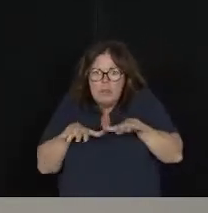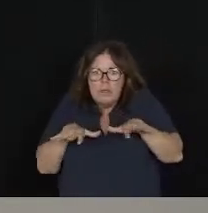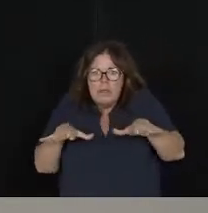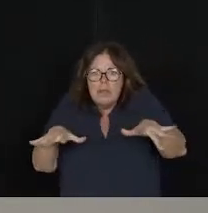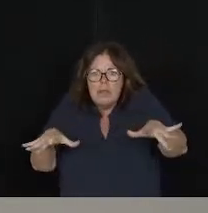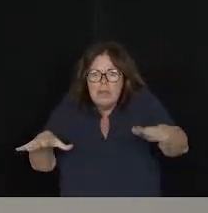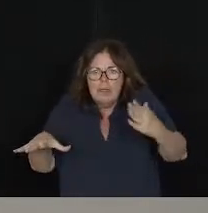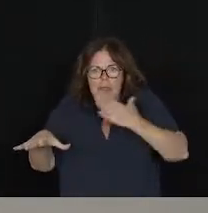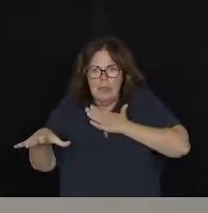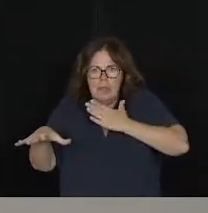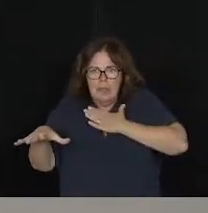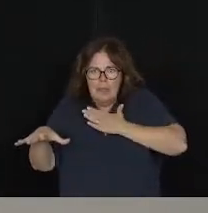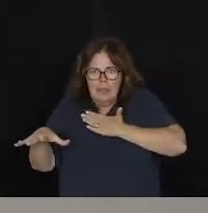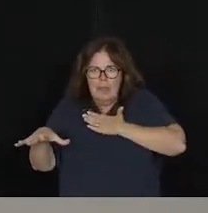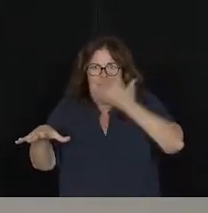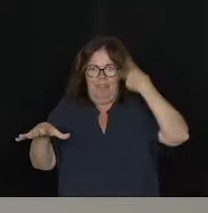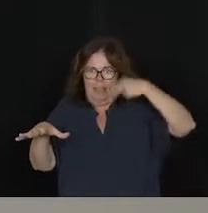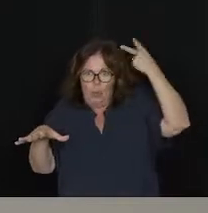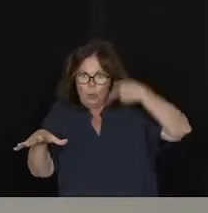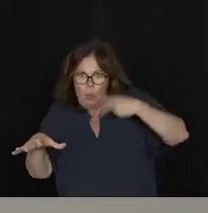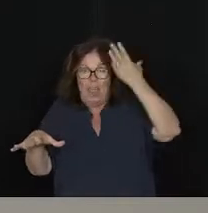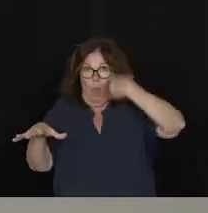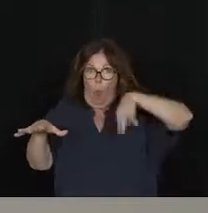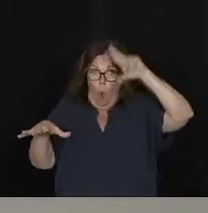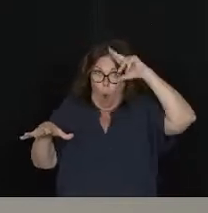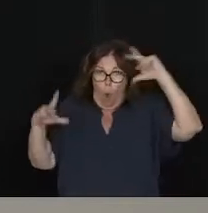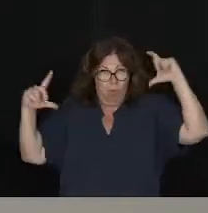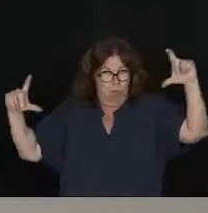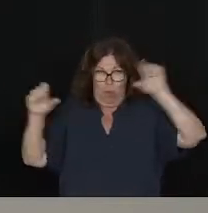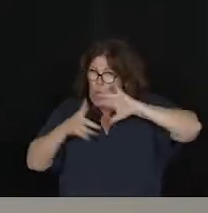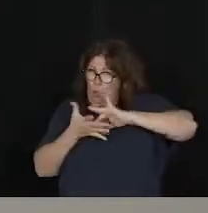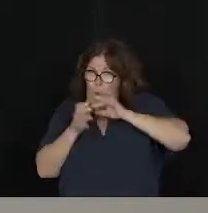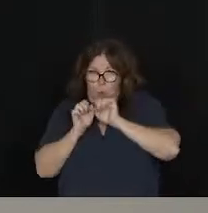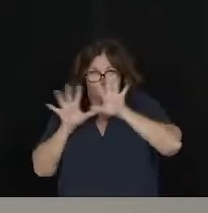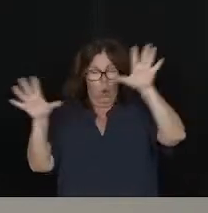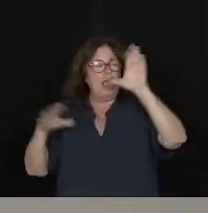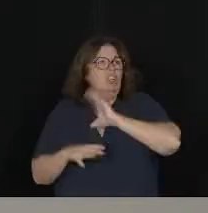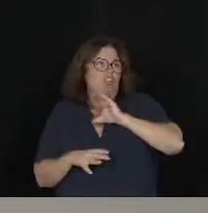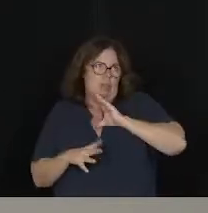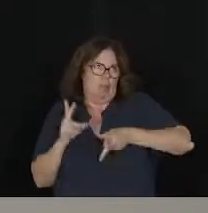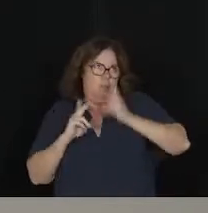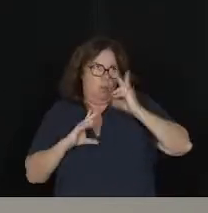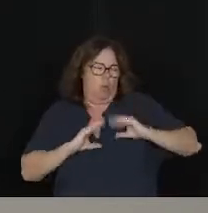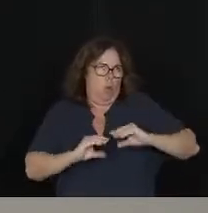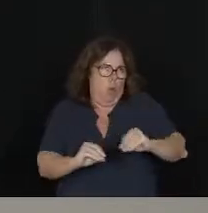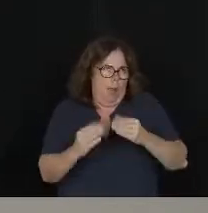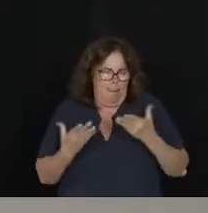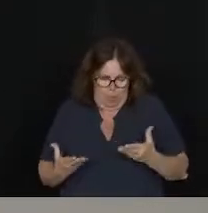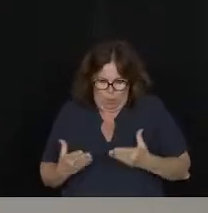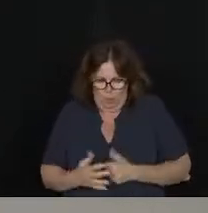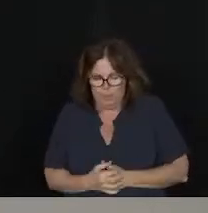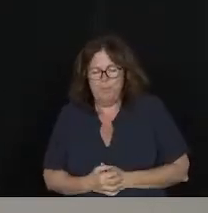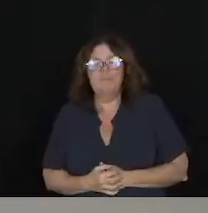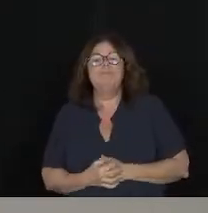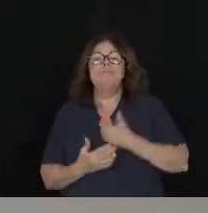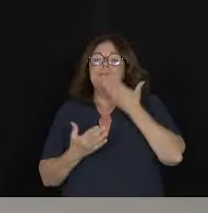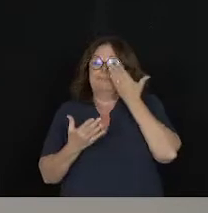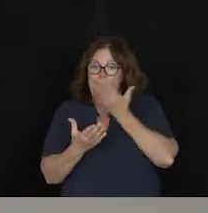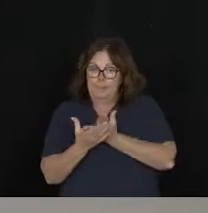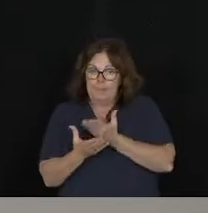sa capacité créatrice en Europe. Et ça se passe, je vais essayer d'être un peu plus concret maintenant, c'est comme ça que se